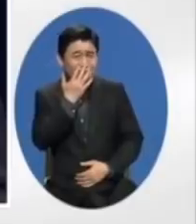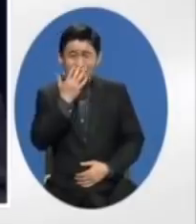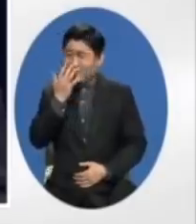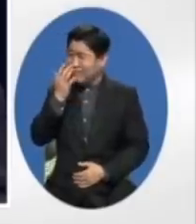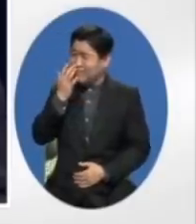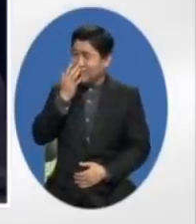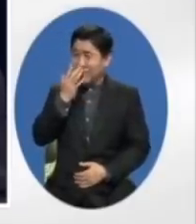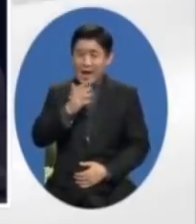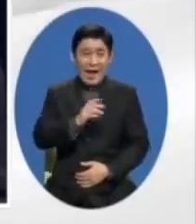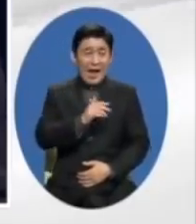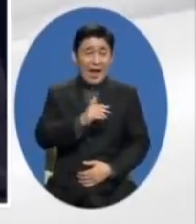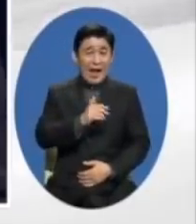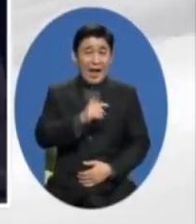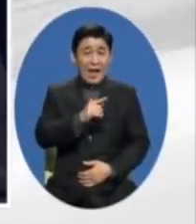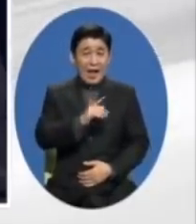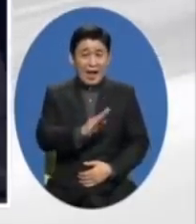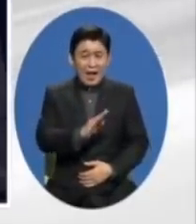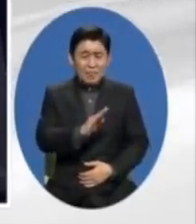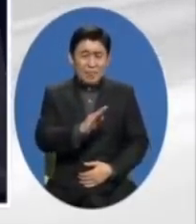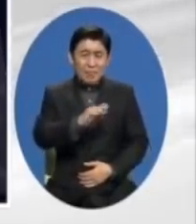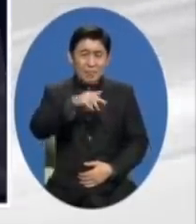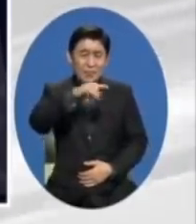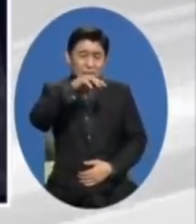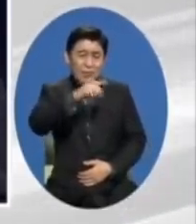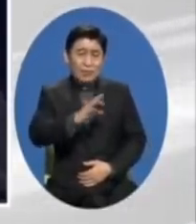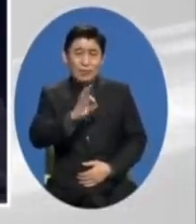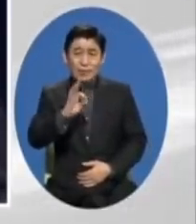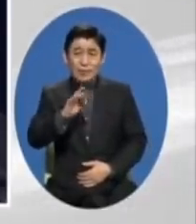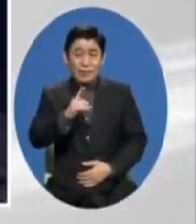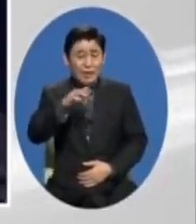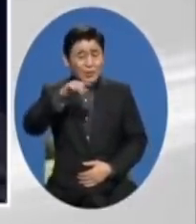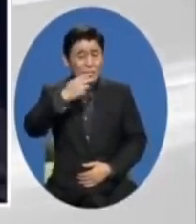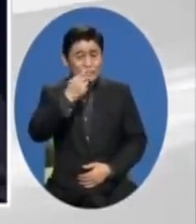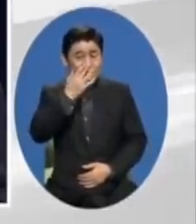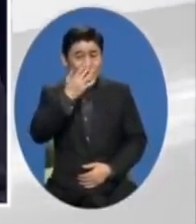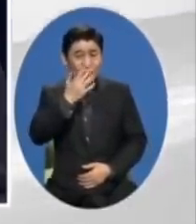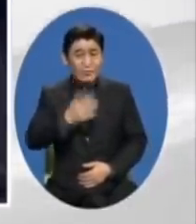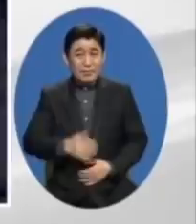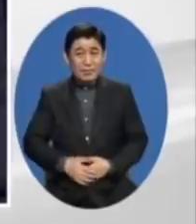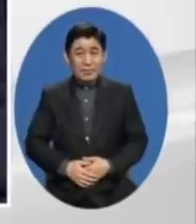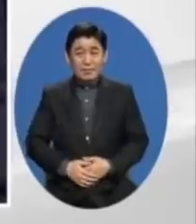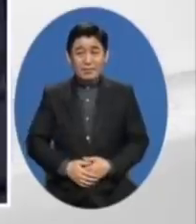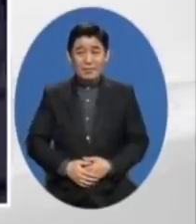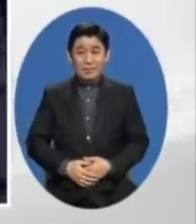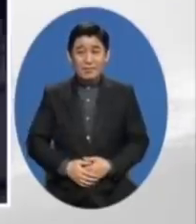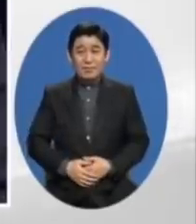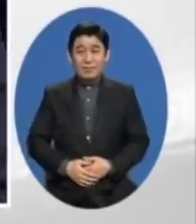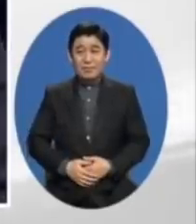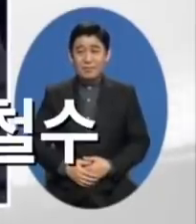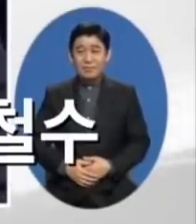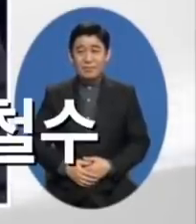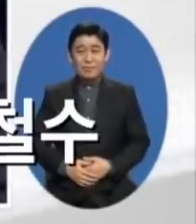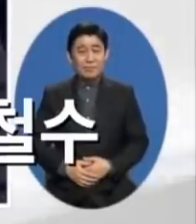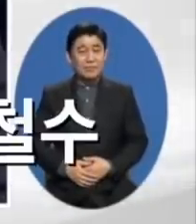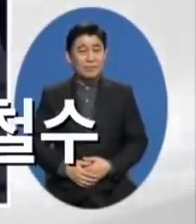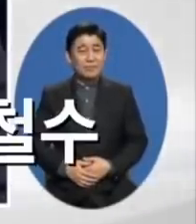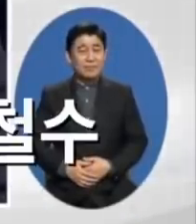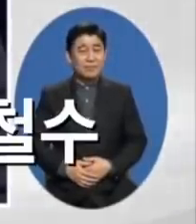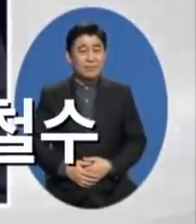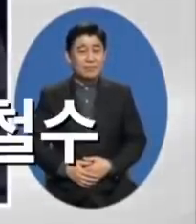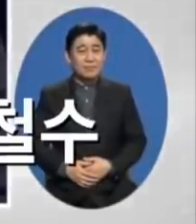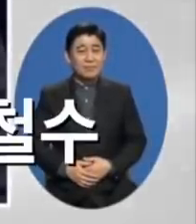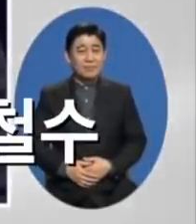아니 갑철수입니까 안철수입니까? 그것도 무슨 말씀인지 모르겠네요. 갑철수래. 예. 저 이게